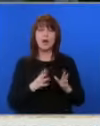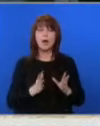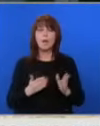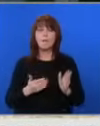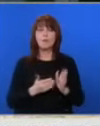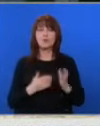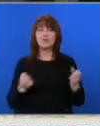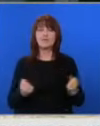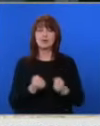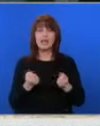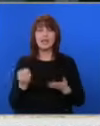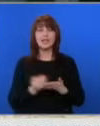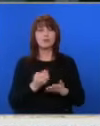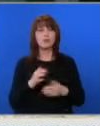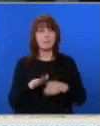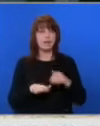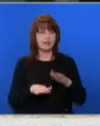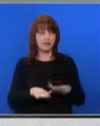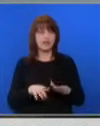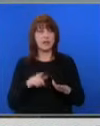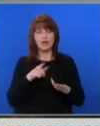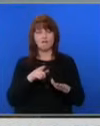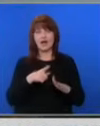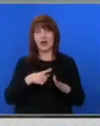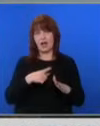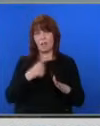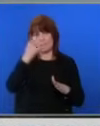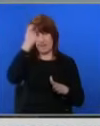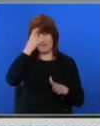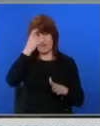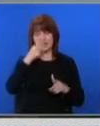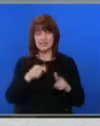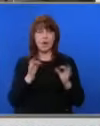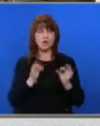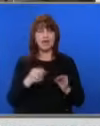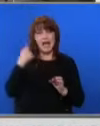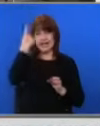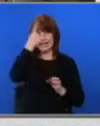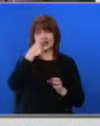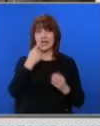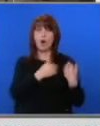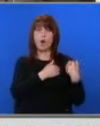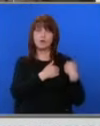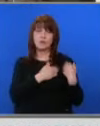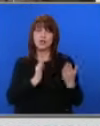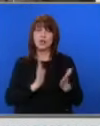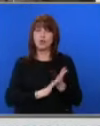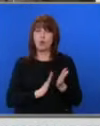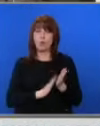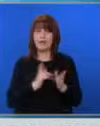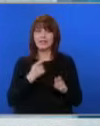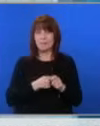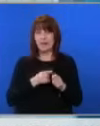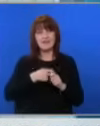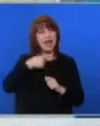противодействие на икономическата престъпност на областната дирекция на МВР. Сега установяват лицата, отговарящи за документацията при провеждане